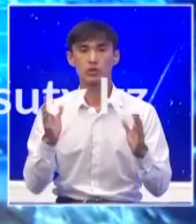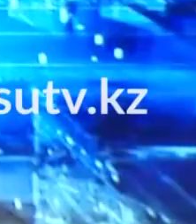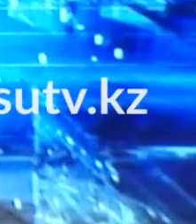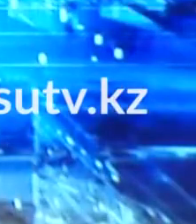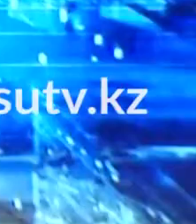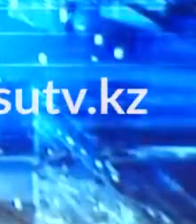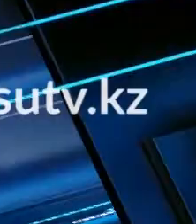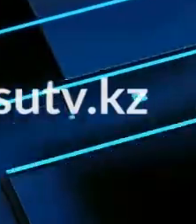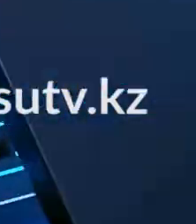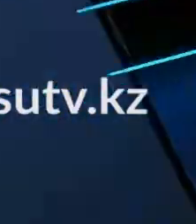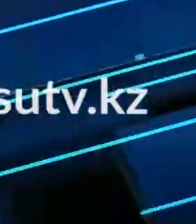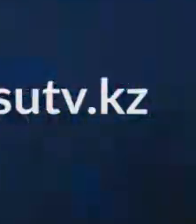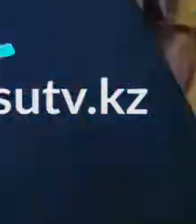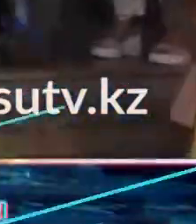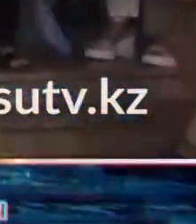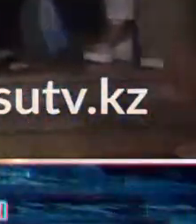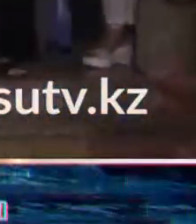главном.